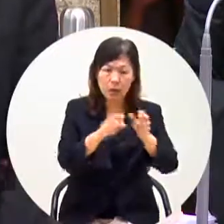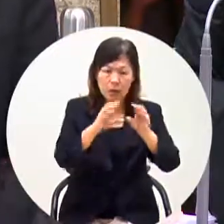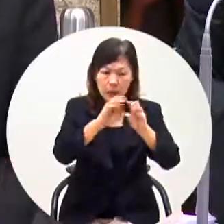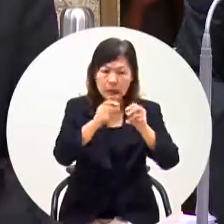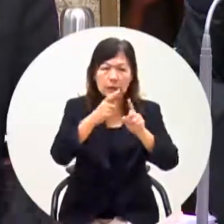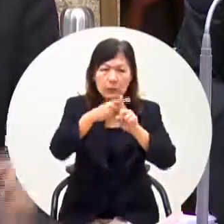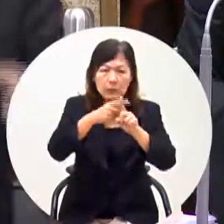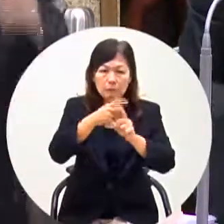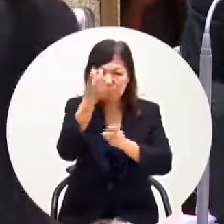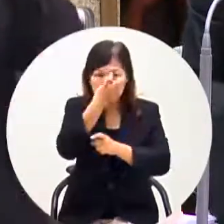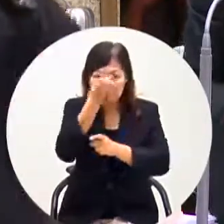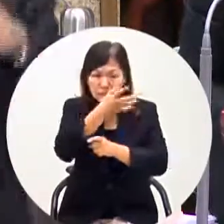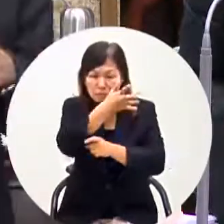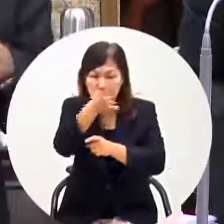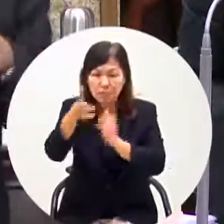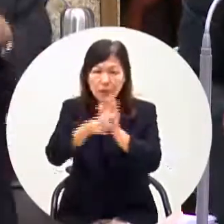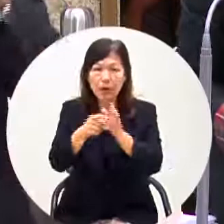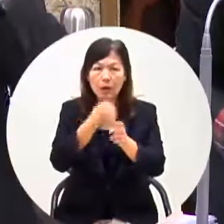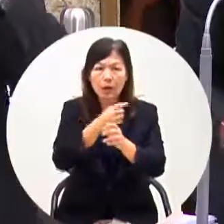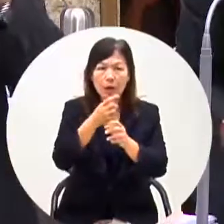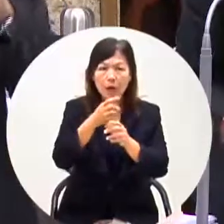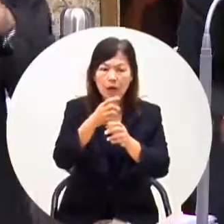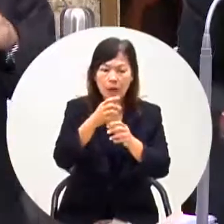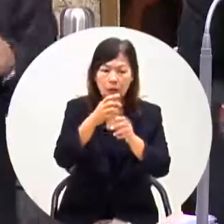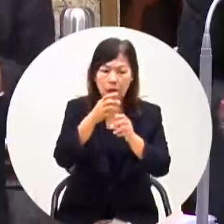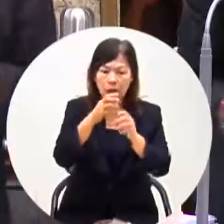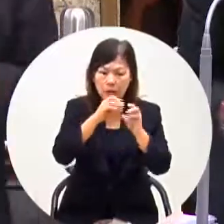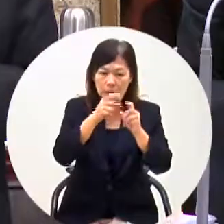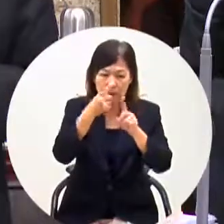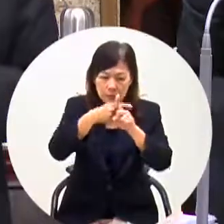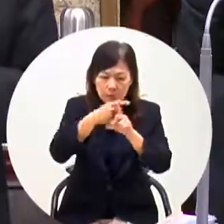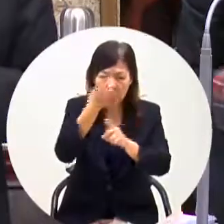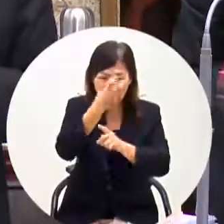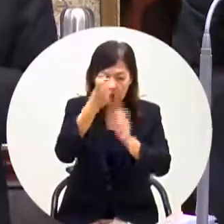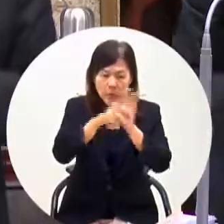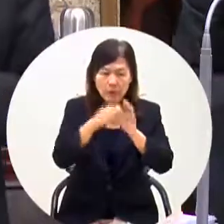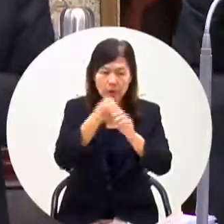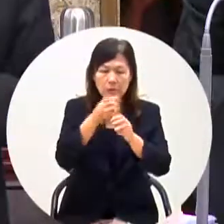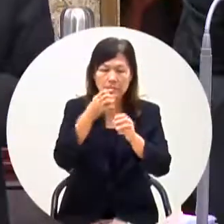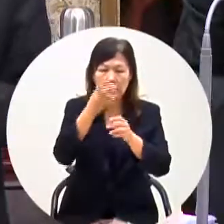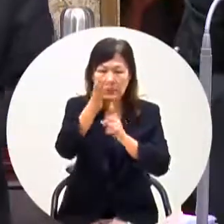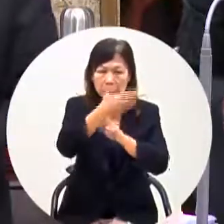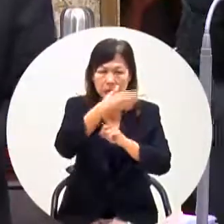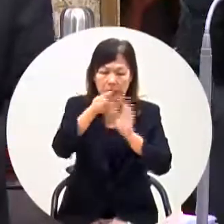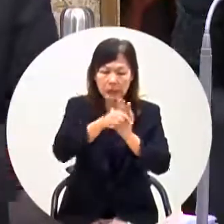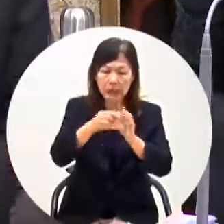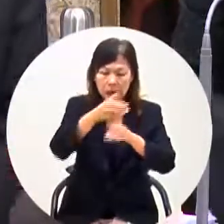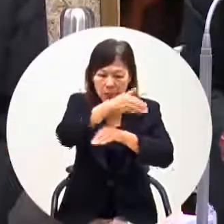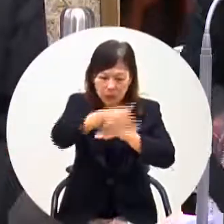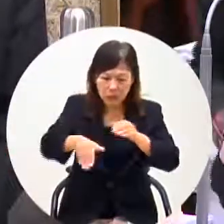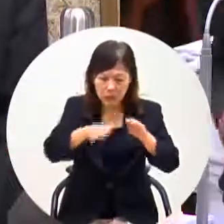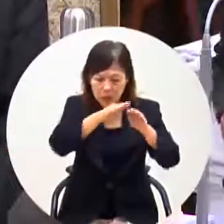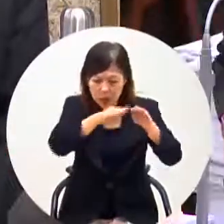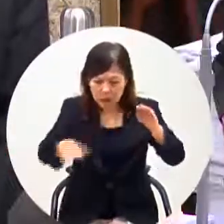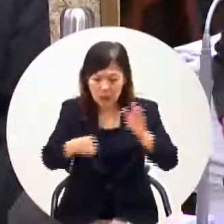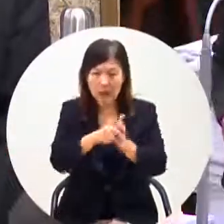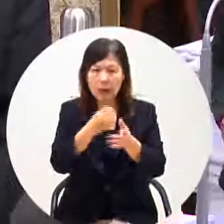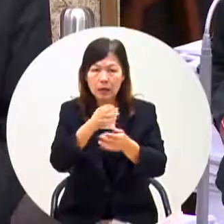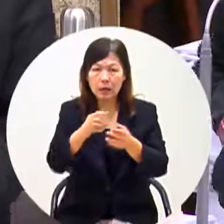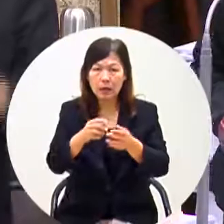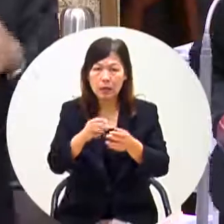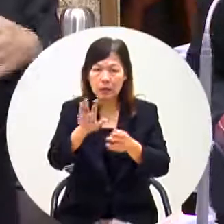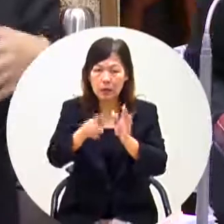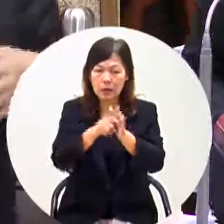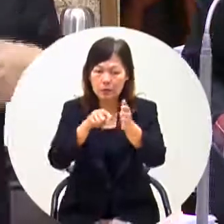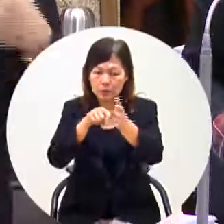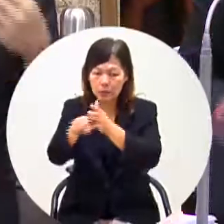地质调查所伊公布一个七三断层，其中的一部分呢有到。经过咱的区段征收区的范围，